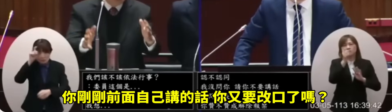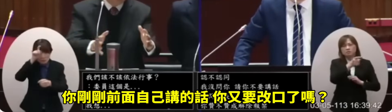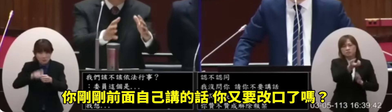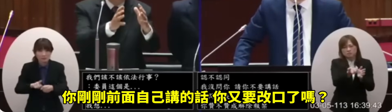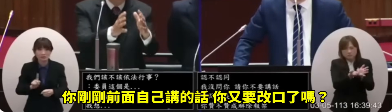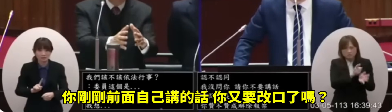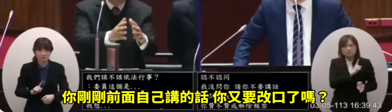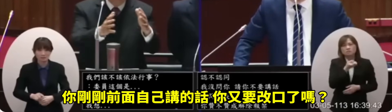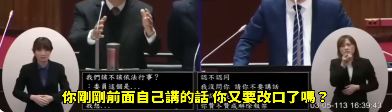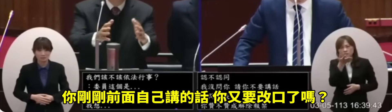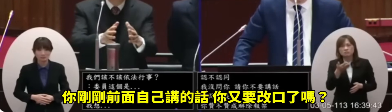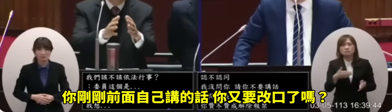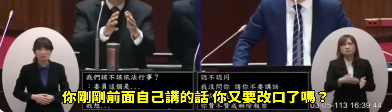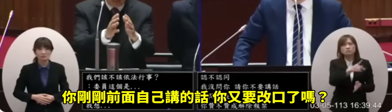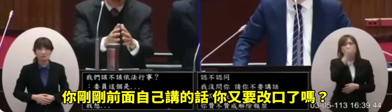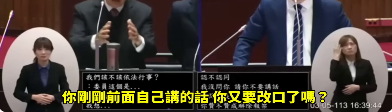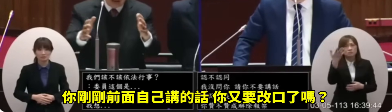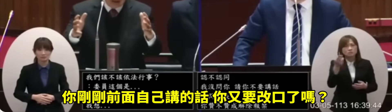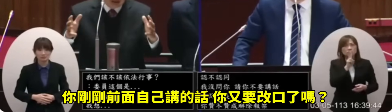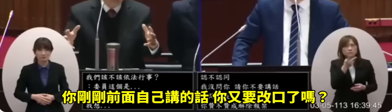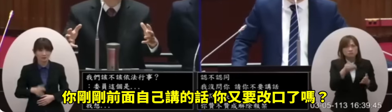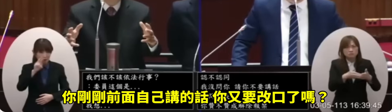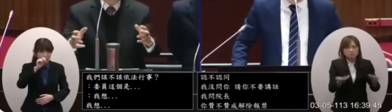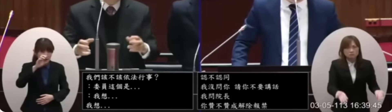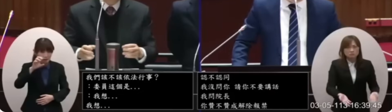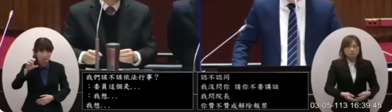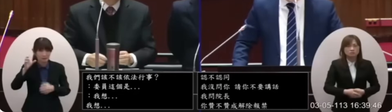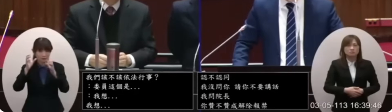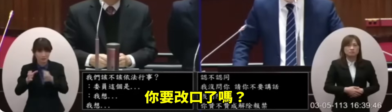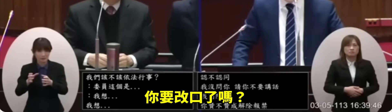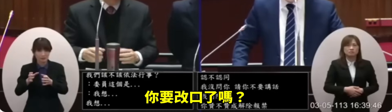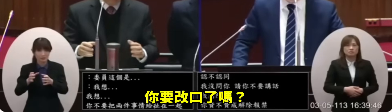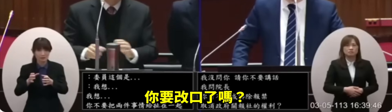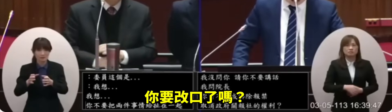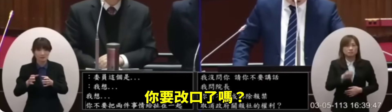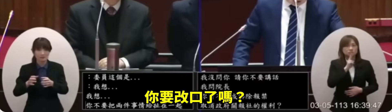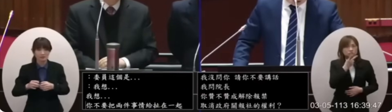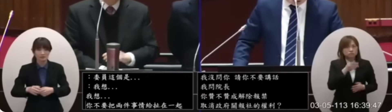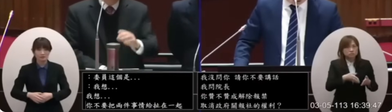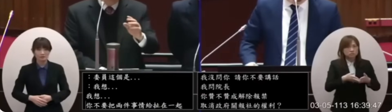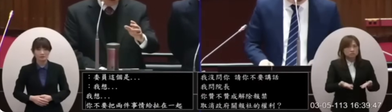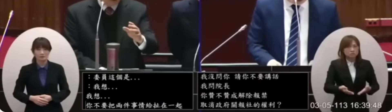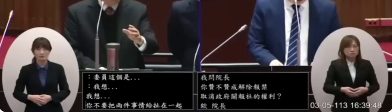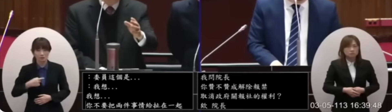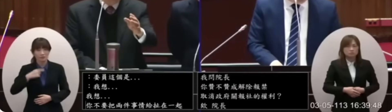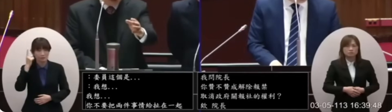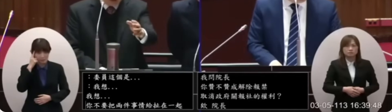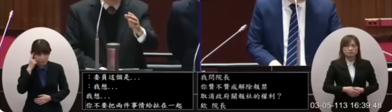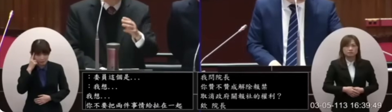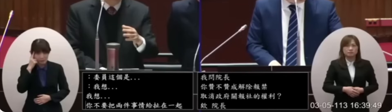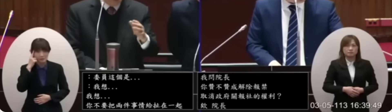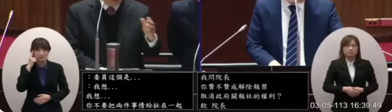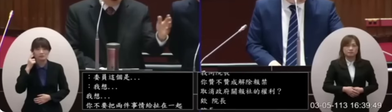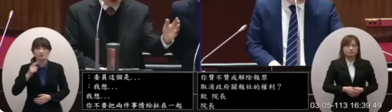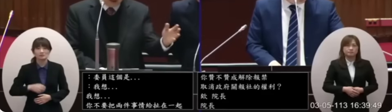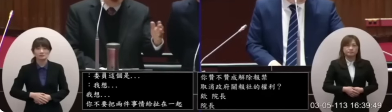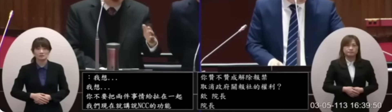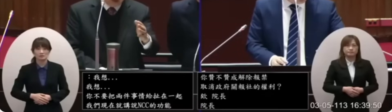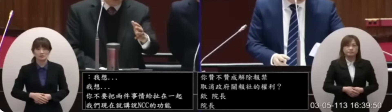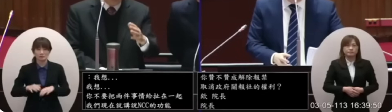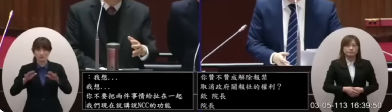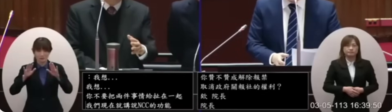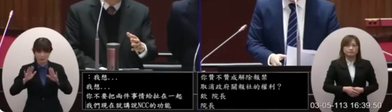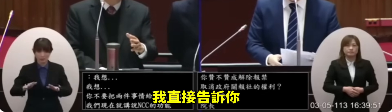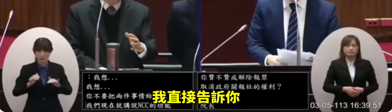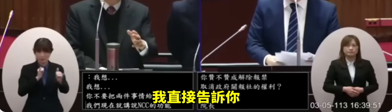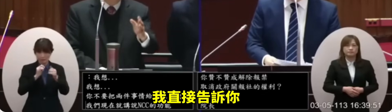前面自己讲的话，你又要改口了吗？你要改口了吗？ 我想哈，在这一个神圣